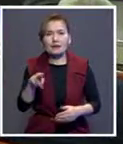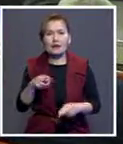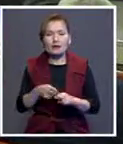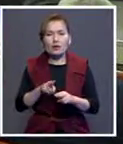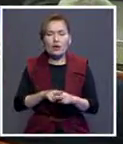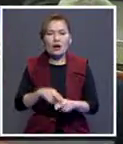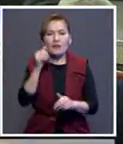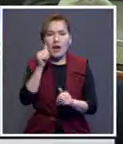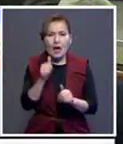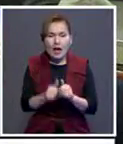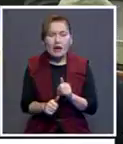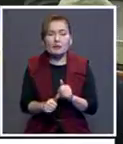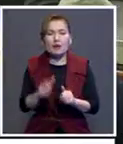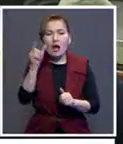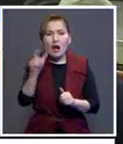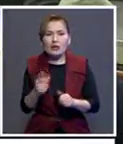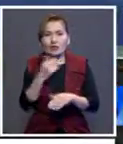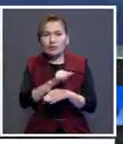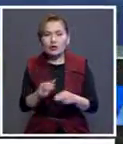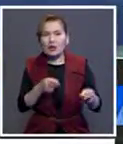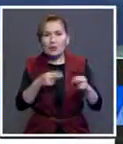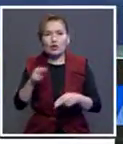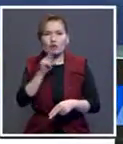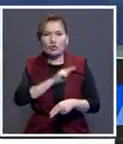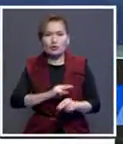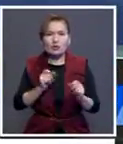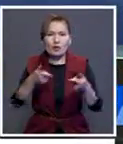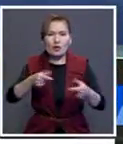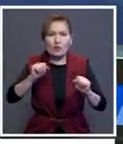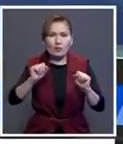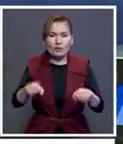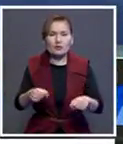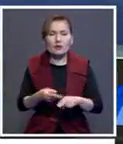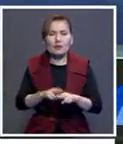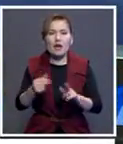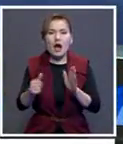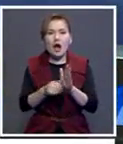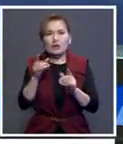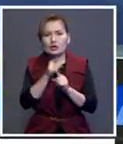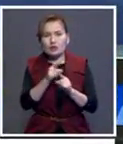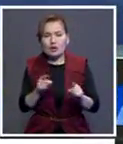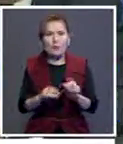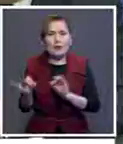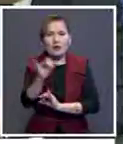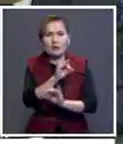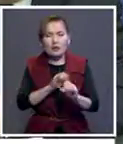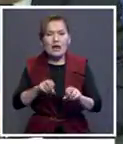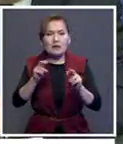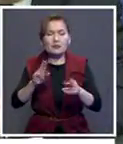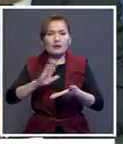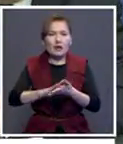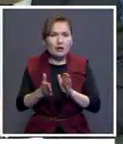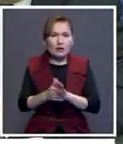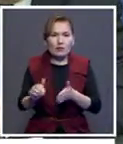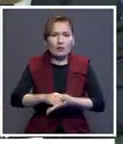барып жұмыс істей алады деген сөз. Алайда бұл мәселені достастық елдерінің сарапшылары 6 жылдан бері талқылап келе жатқанымен арнайы келісімге